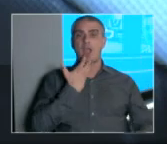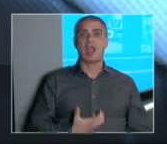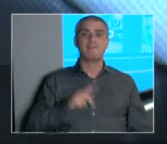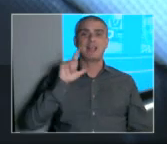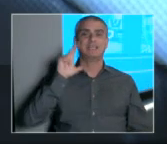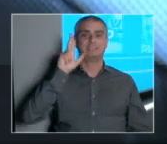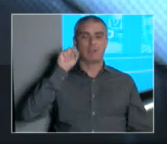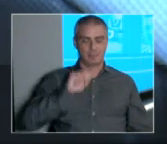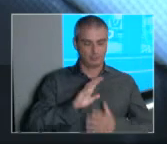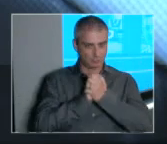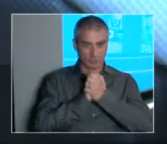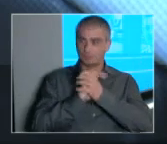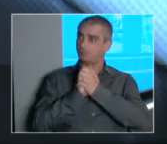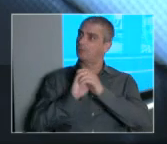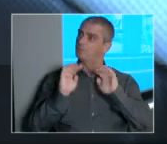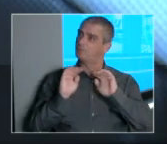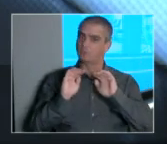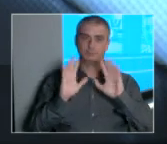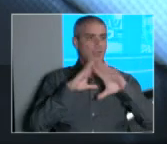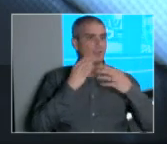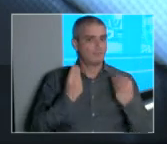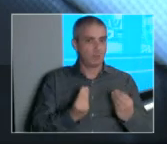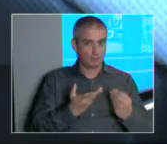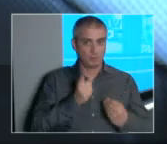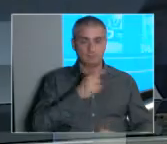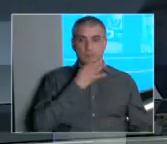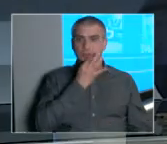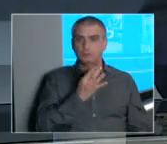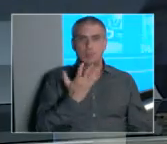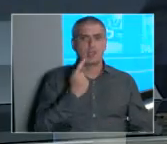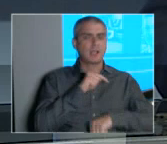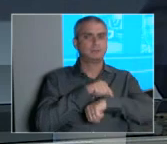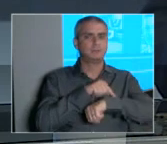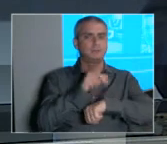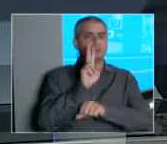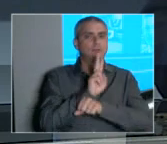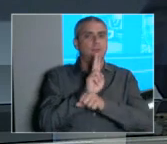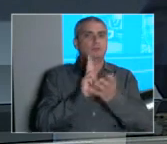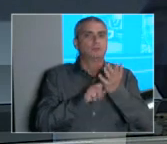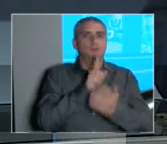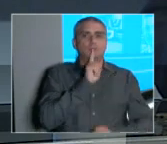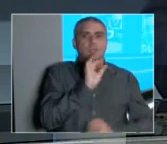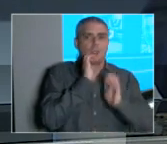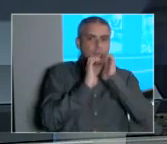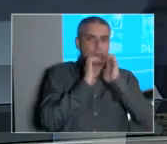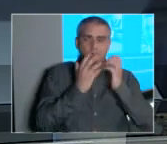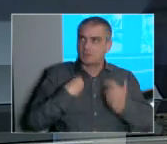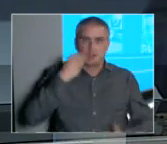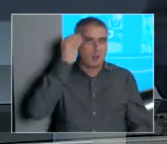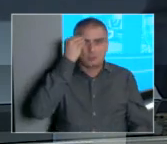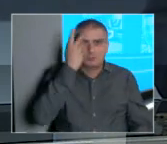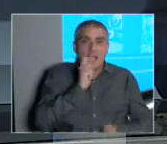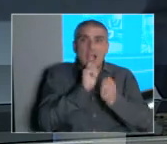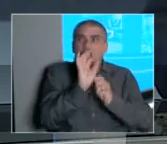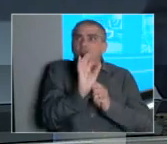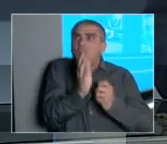ליצמן, שלום, ערב טוב לך. שלום וברכה. ערב טוב לך, אפשר לשאול כמה זמן שמרת על זכות השתיקה התקשורתית? אני לא זוכר רעיון